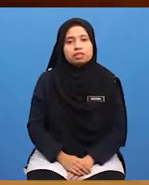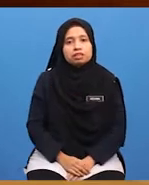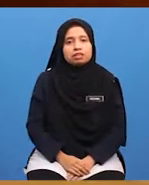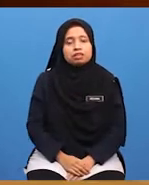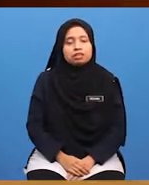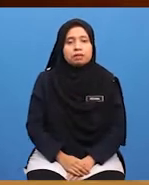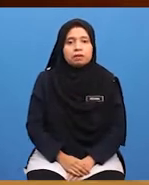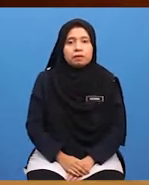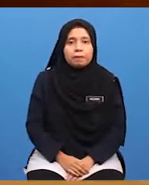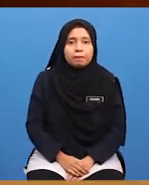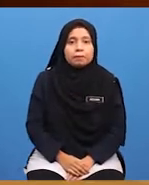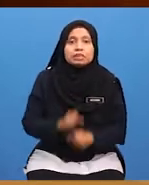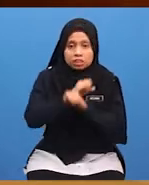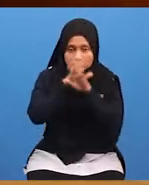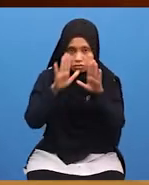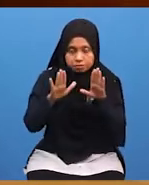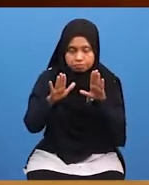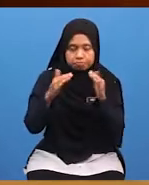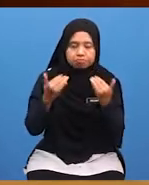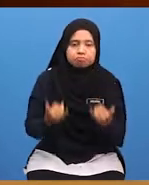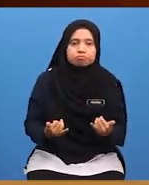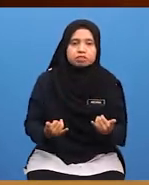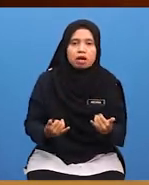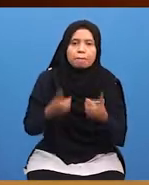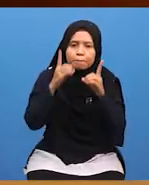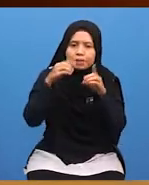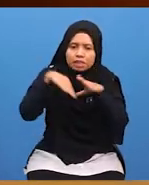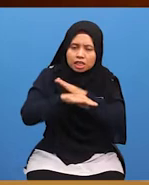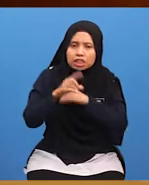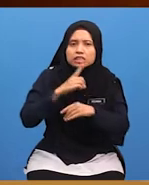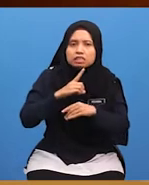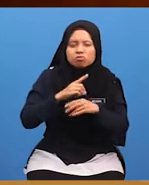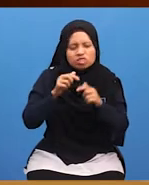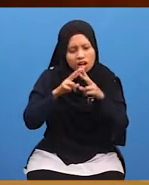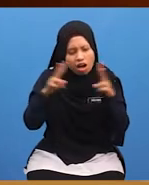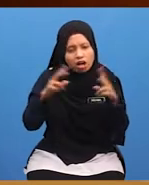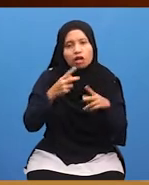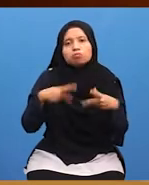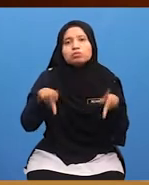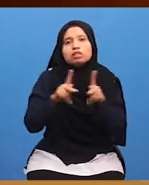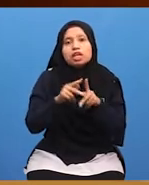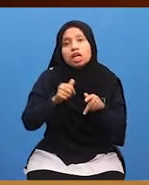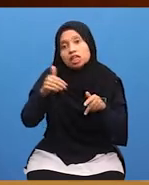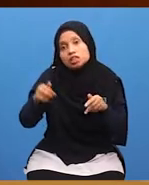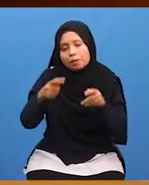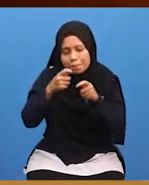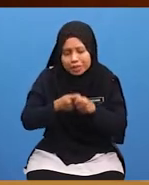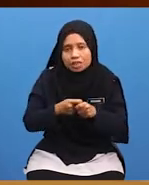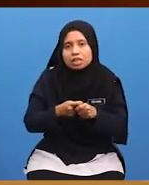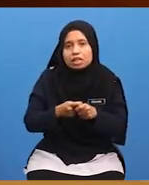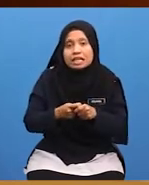Para pelajar sekalian, jelaslah di sini pendidikan dalam Islam adalah amat penting di mana ianya